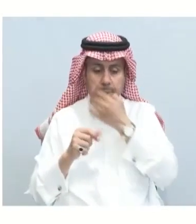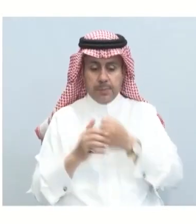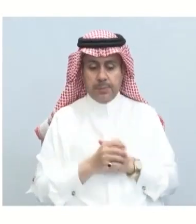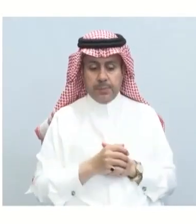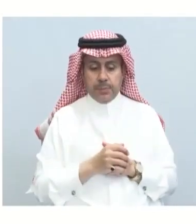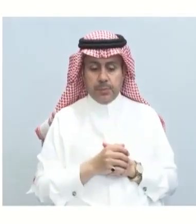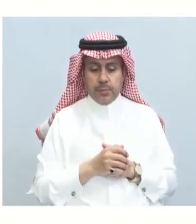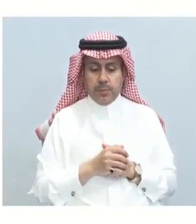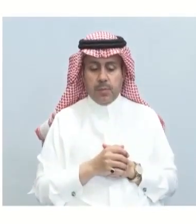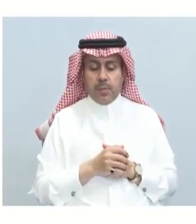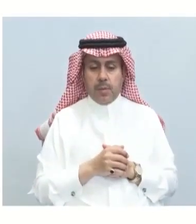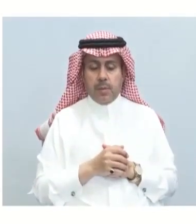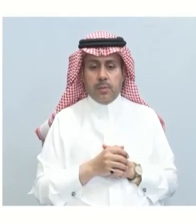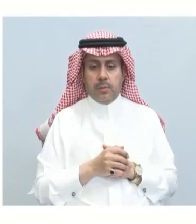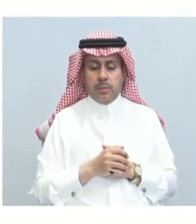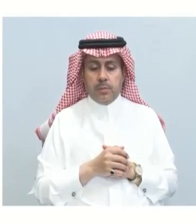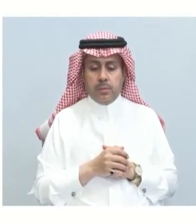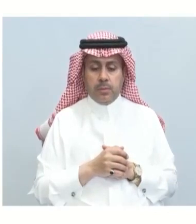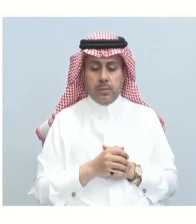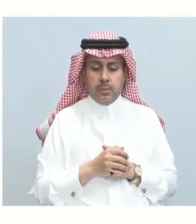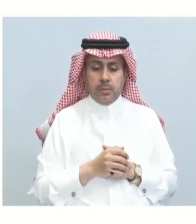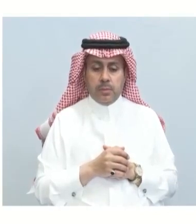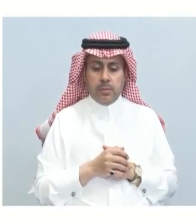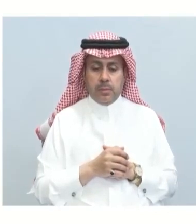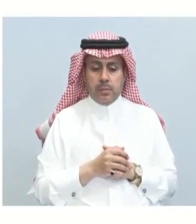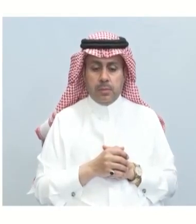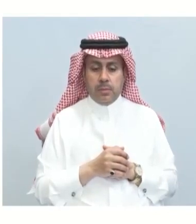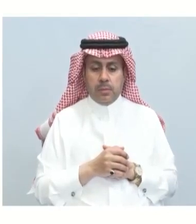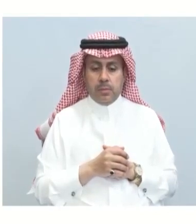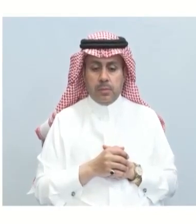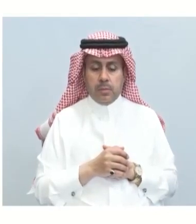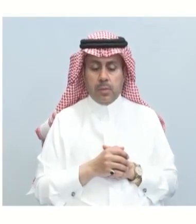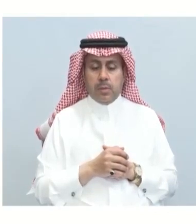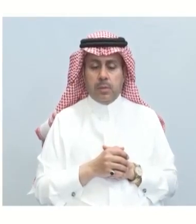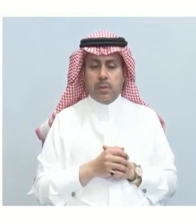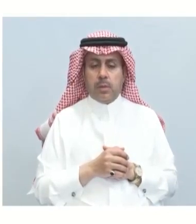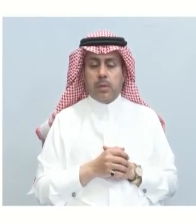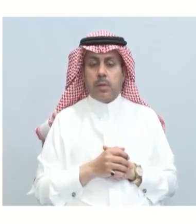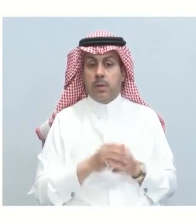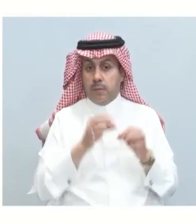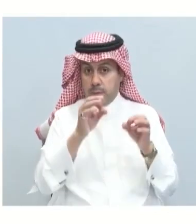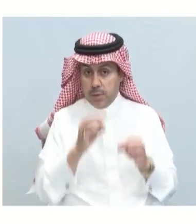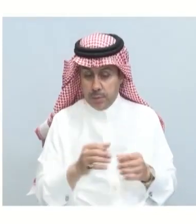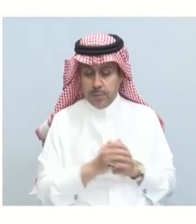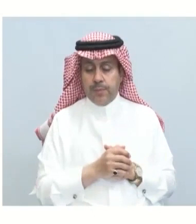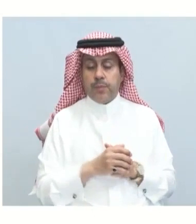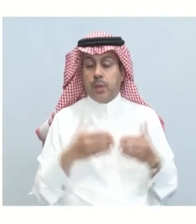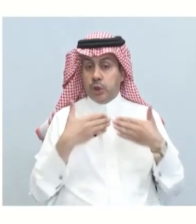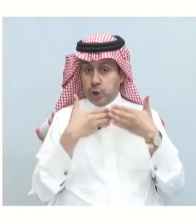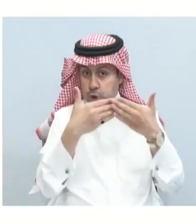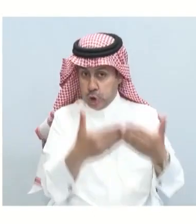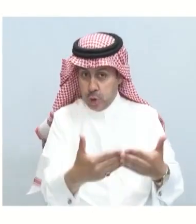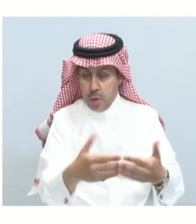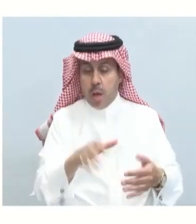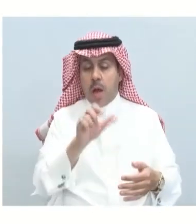رزق معلوم فواكه وهم مكرمون في جنات النعيم على سرور المتقابلين هذا جزاء اهل الاخ اخلاص